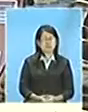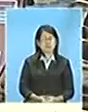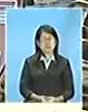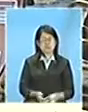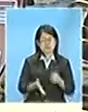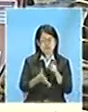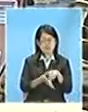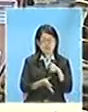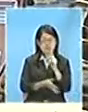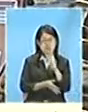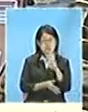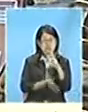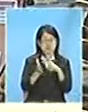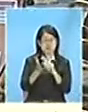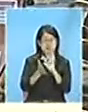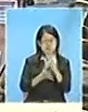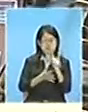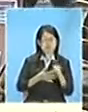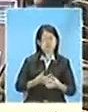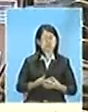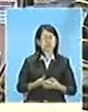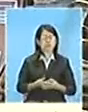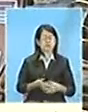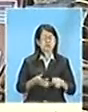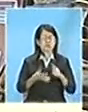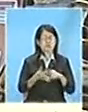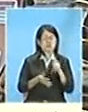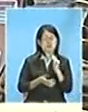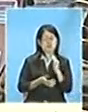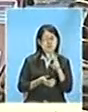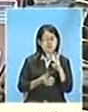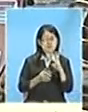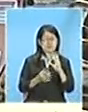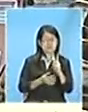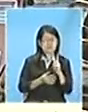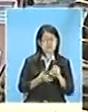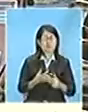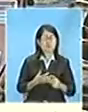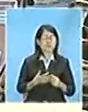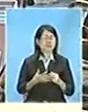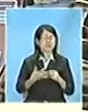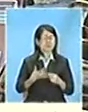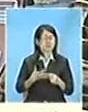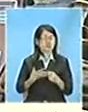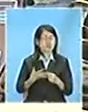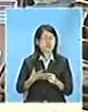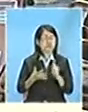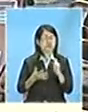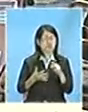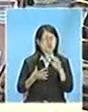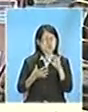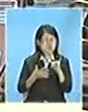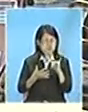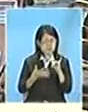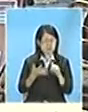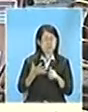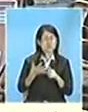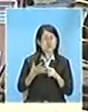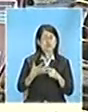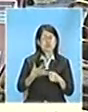วัฒน์บวรวณิชยังกูลนายธวัชชัยบุญมานางธัญรัตน์อัจฉริยฉ